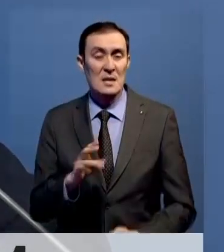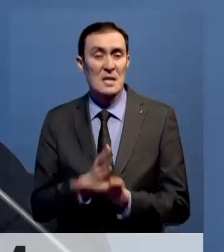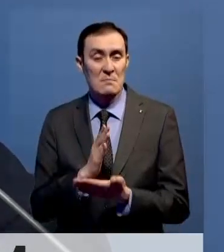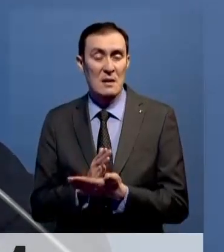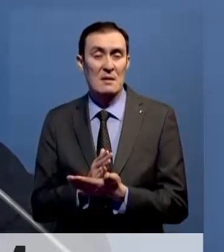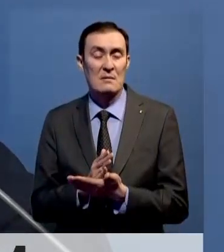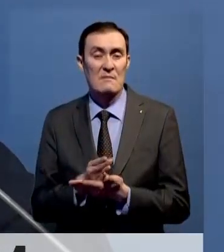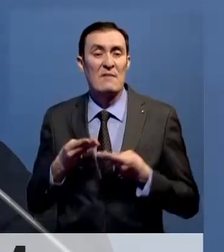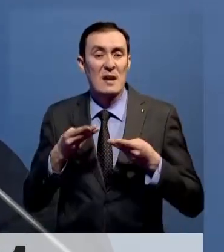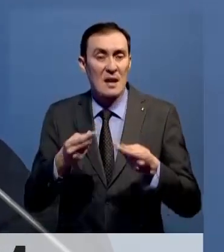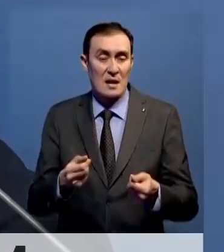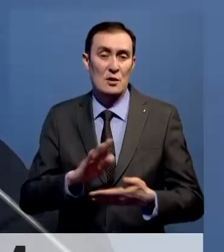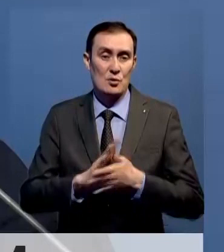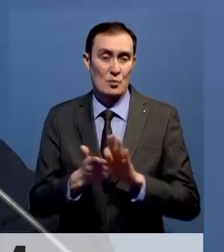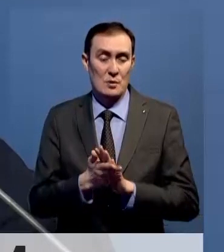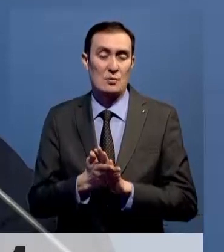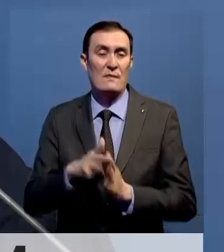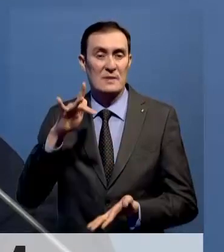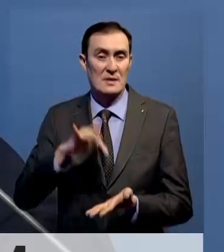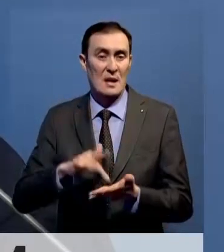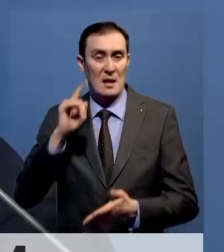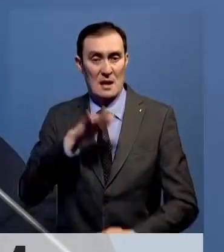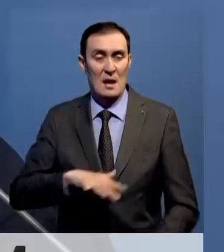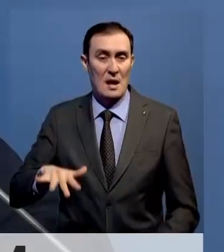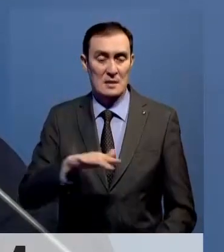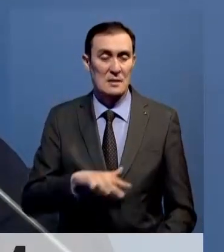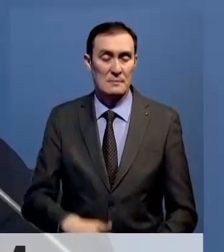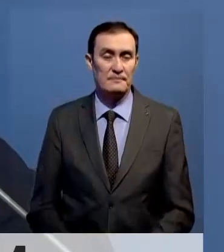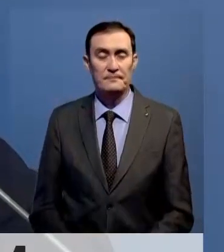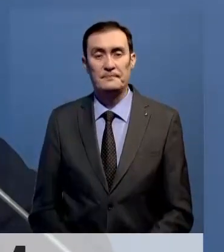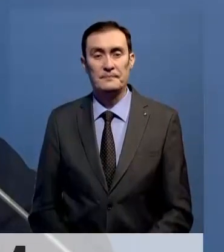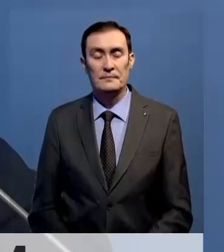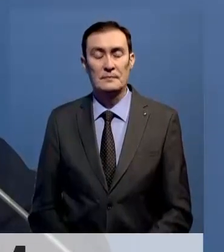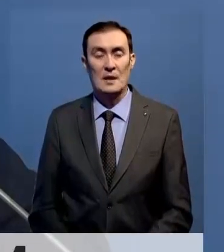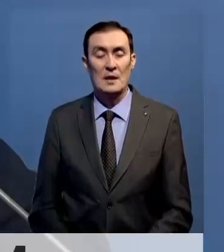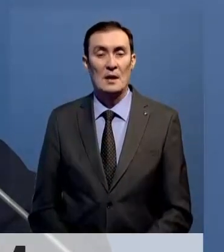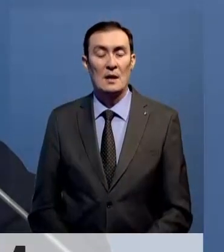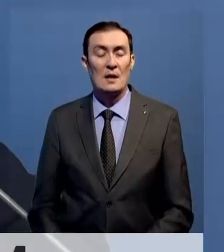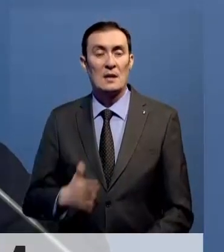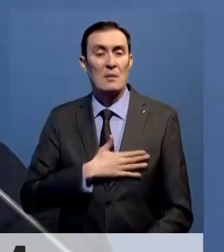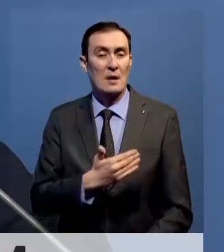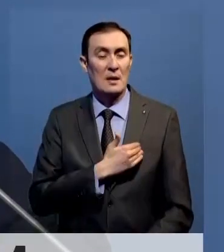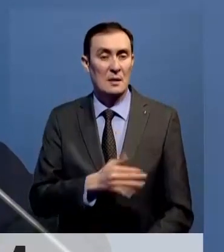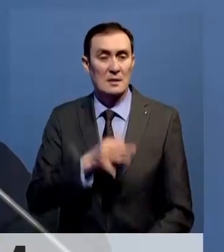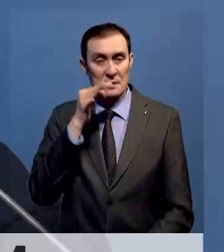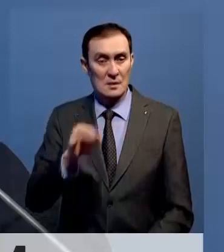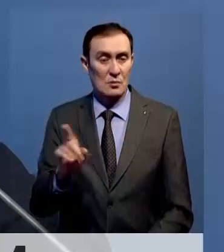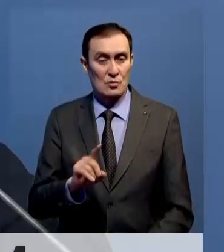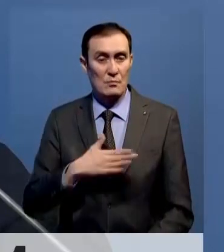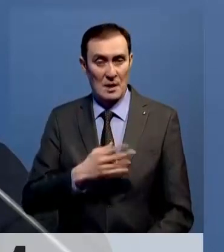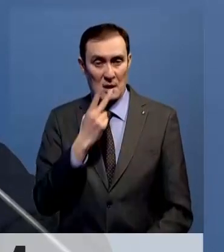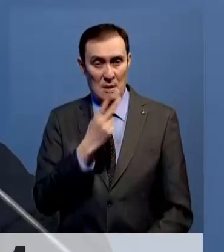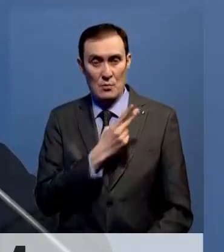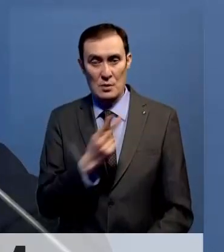непосредственное влияние и на ситуацию в нашем регионе Центральной Азии. Прежде всего, я бы хотел сказать, что мы